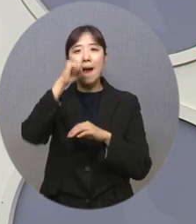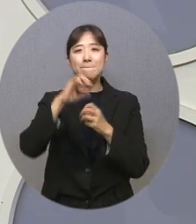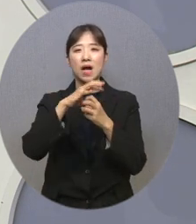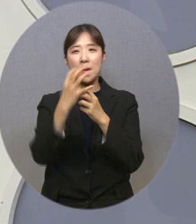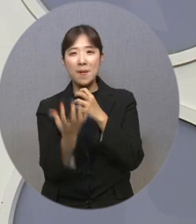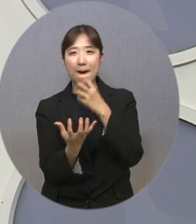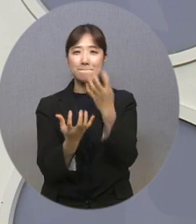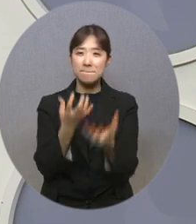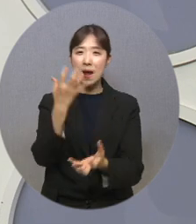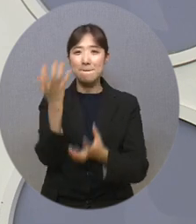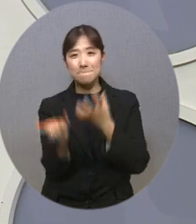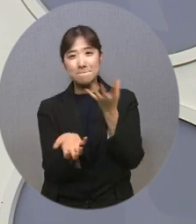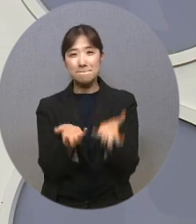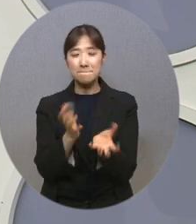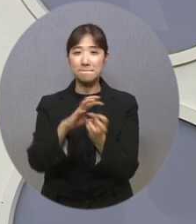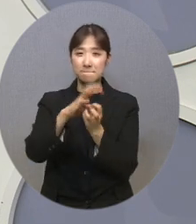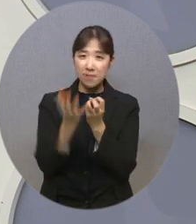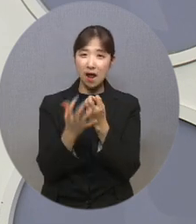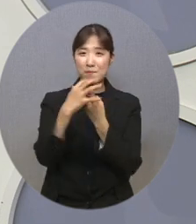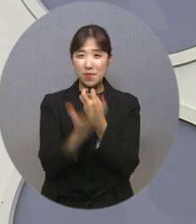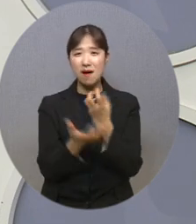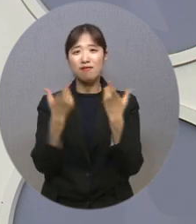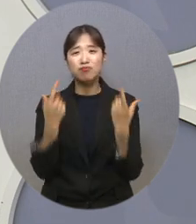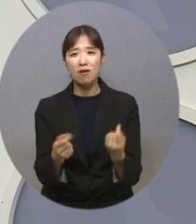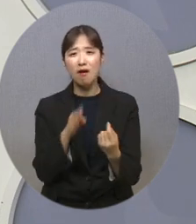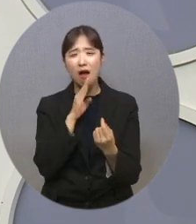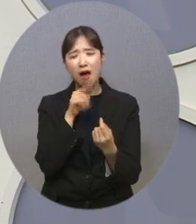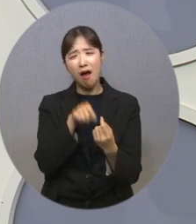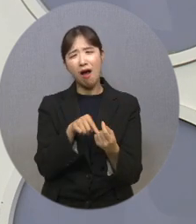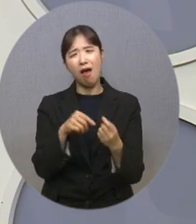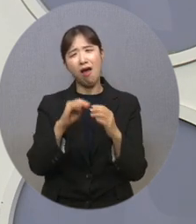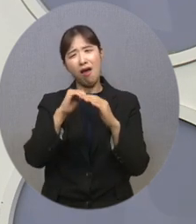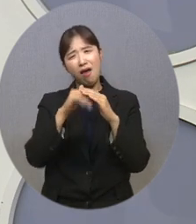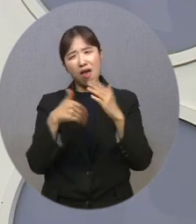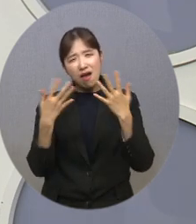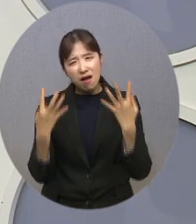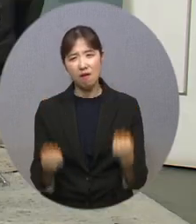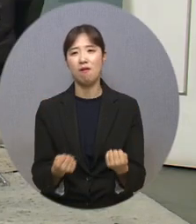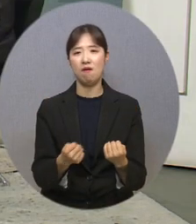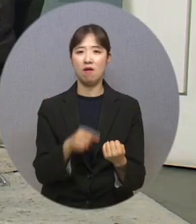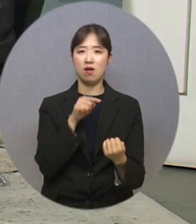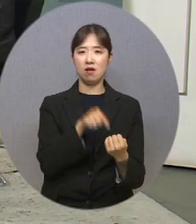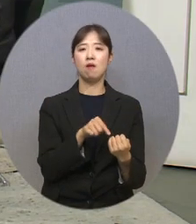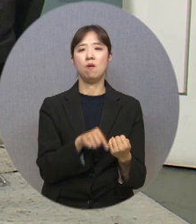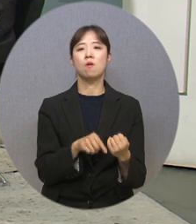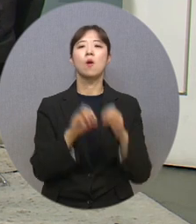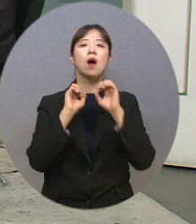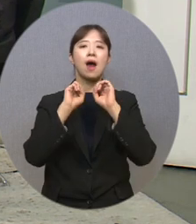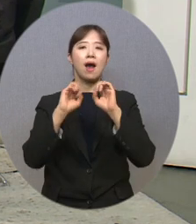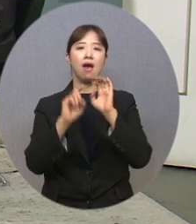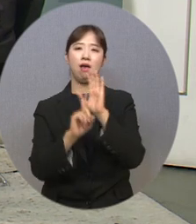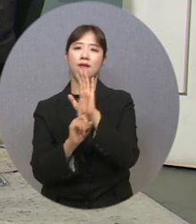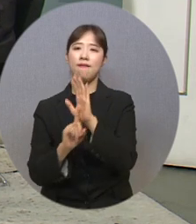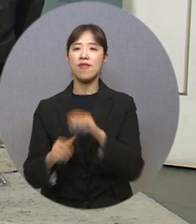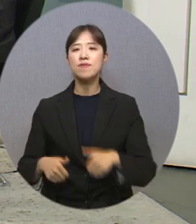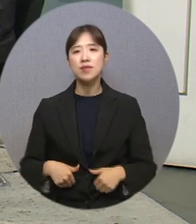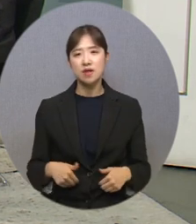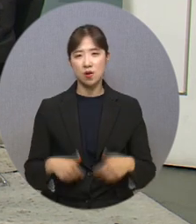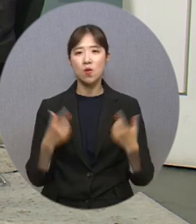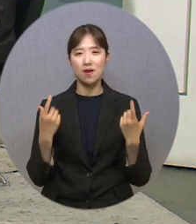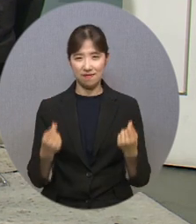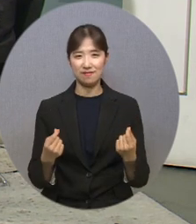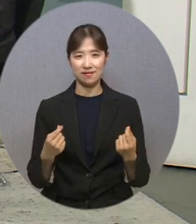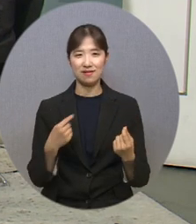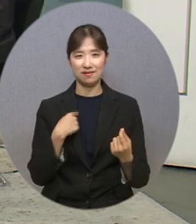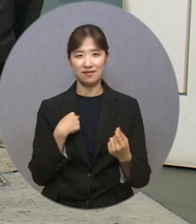것처럼 너무 알곡들이 많기 때문에 아 이건 알려야 되겠다 그런 사명감으로